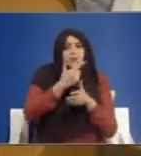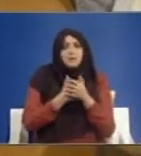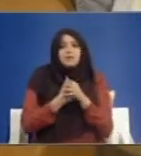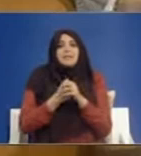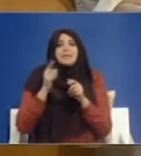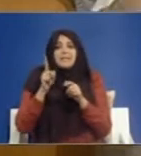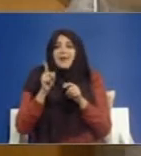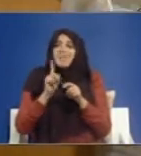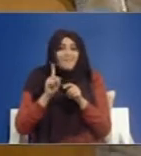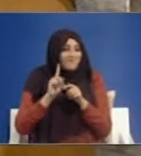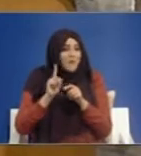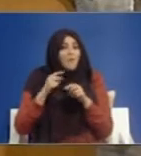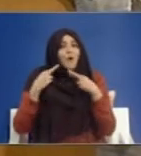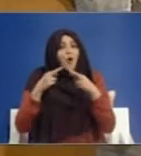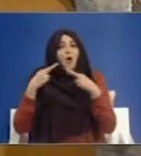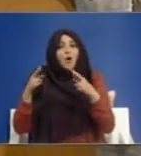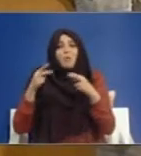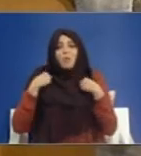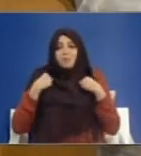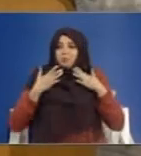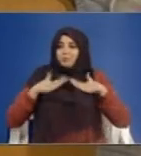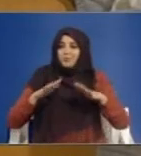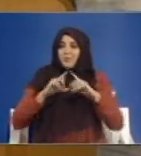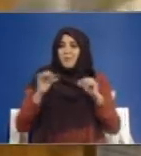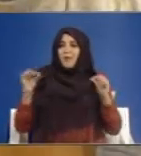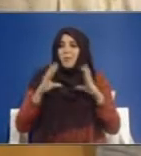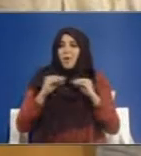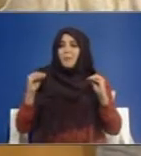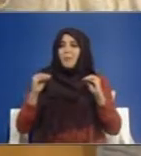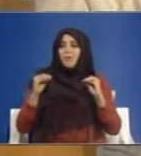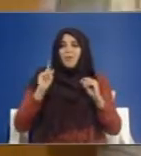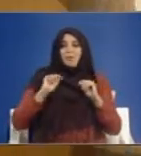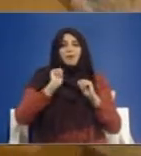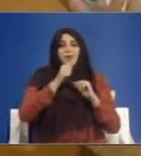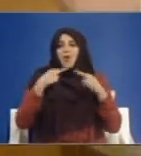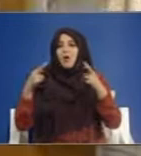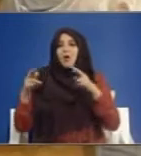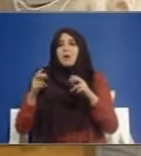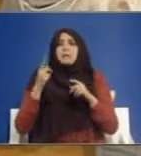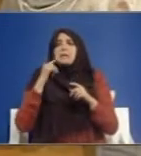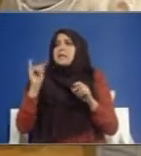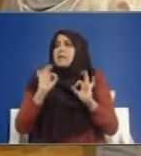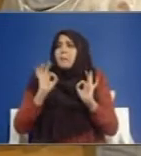هذا نعم لابد أن نتحلل من هذا. وش معنى نتحلل؟ ترجع الأمور لأصحابها. لكن